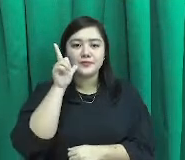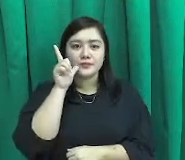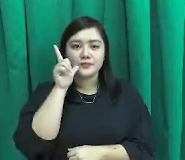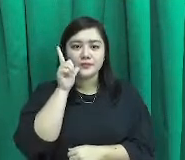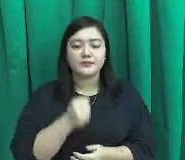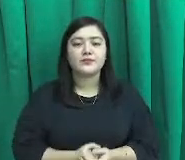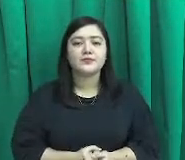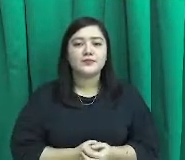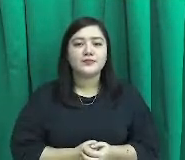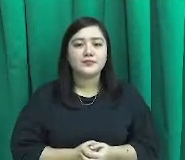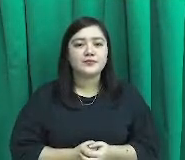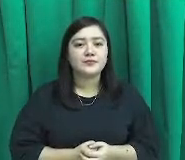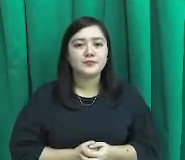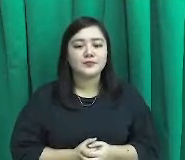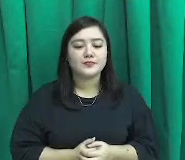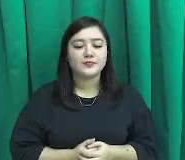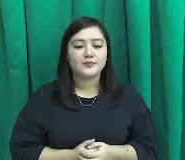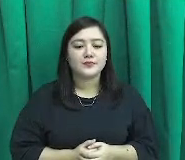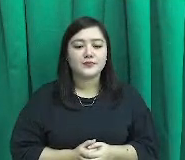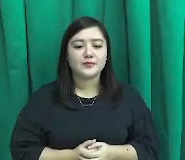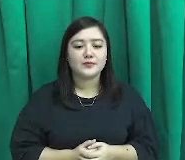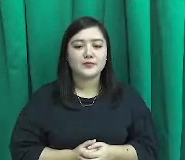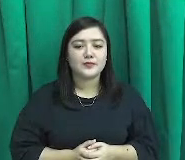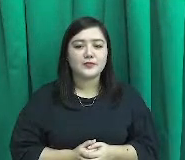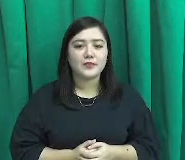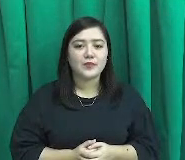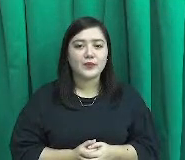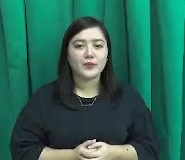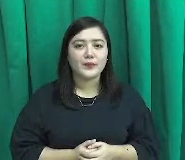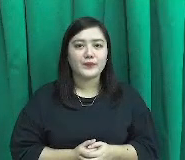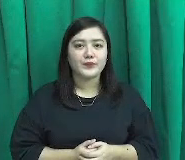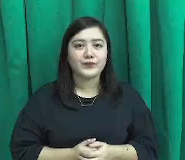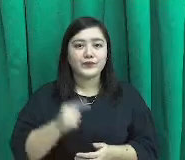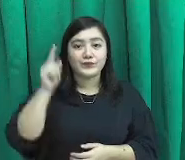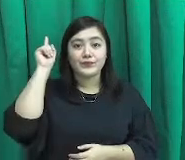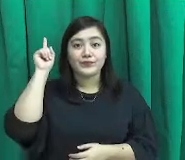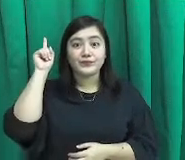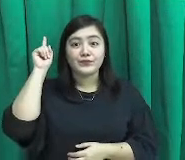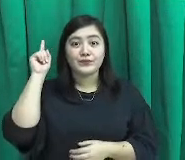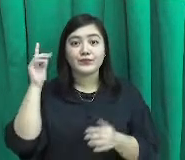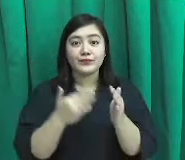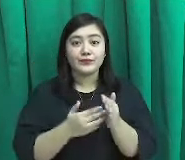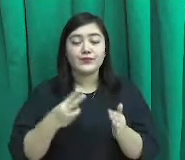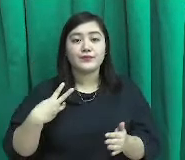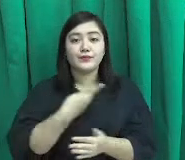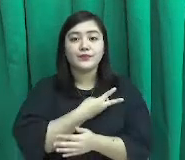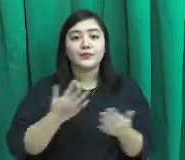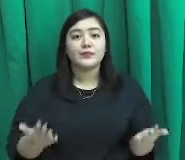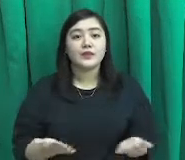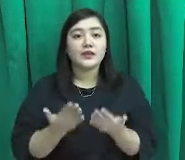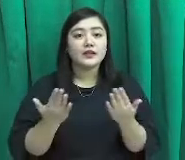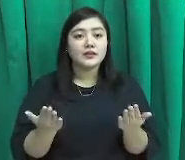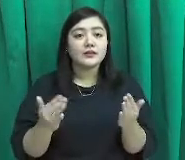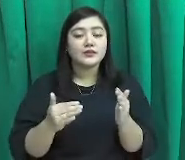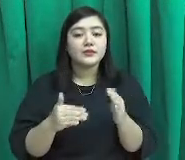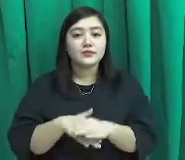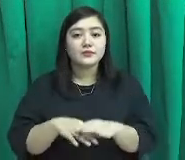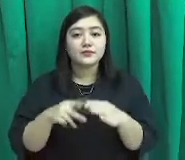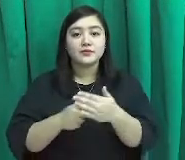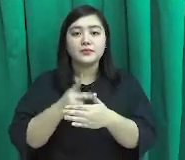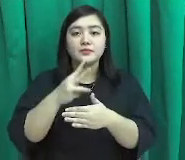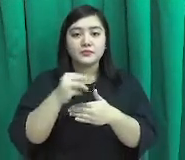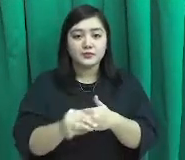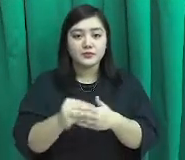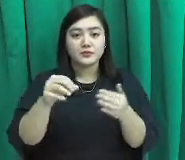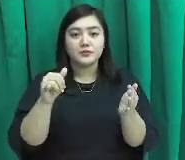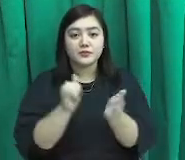Baptist Lunch. Alam niyo po mga kaibigan, nandito naman po tayo muli sa isang programa na siyang patuloy na